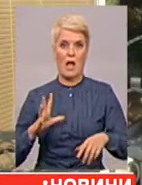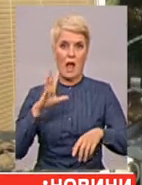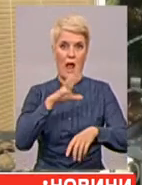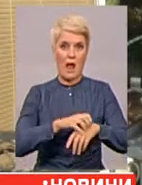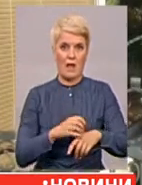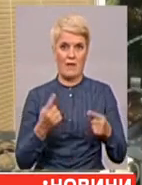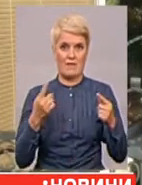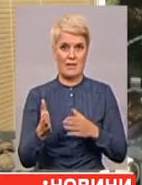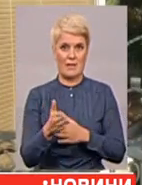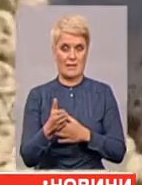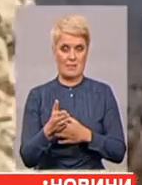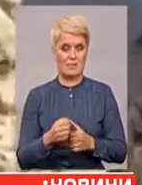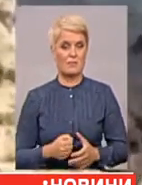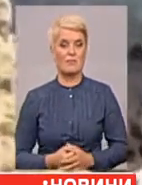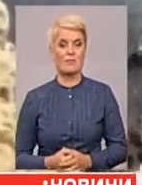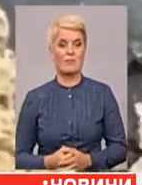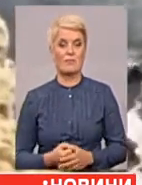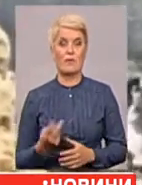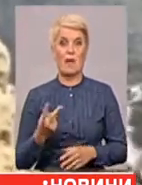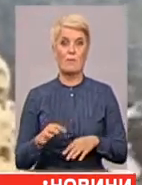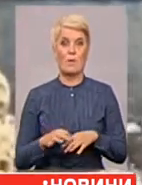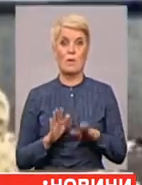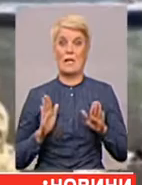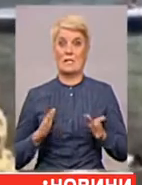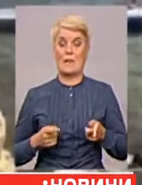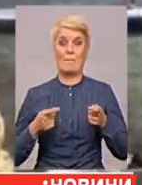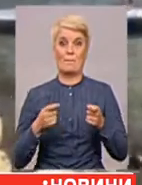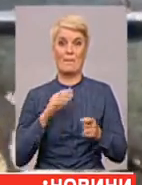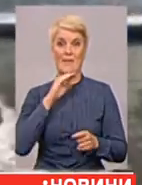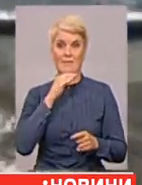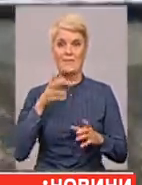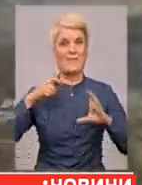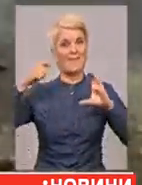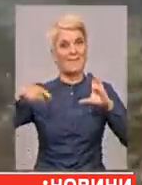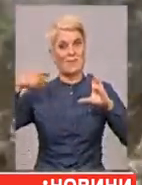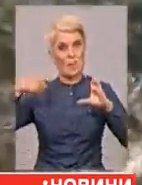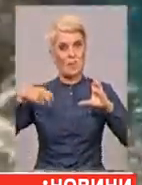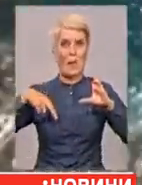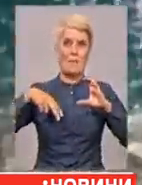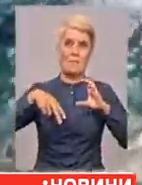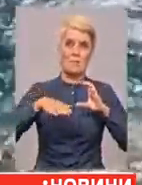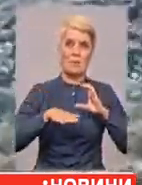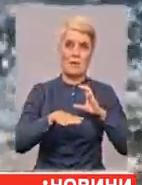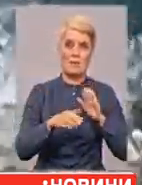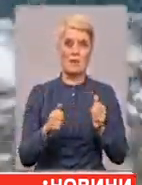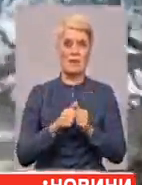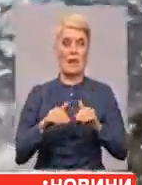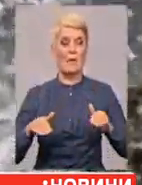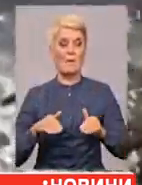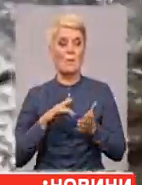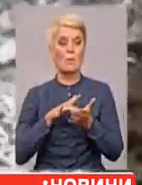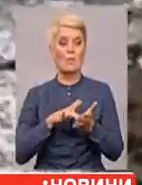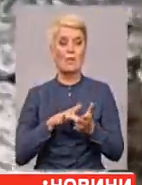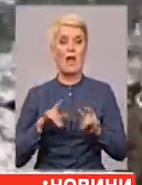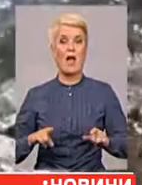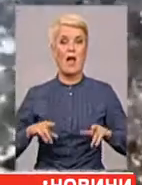риба велика ззаду. Подружжя щойно прилетіло в Єгипет, відразу взяли відеокамеру і пішли на пірс. Неподалік плавали туристи з Австрії,